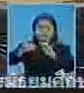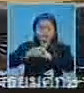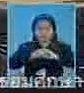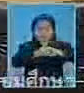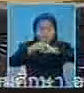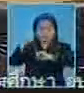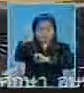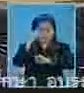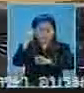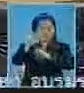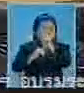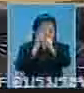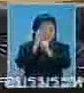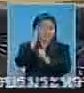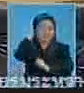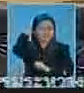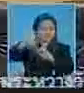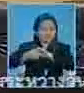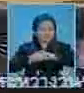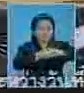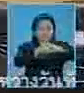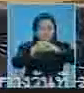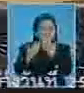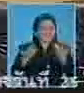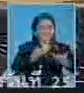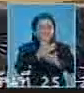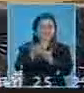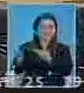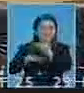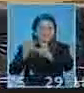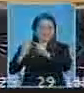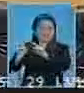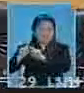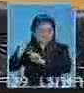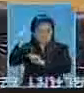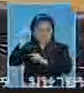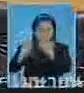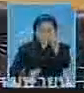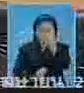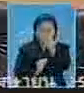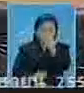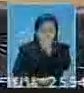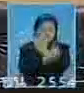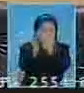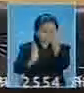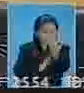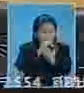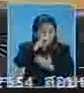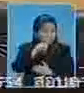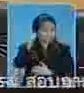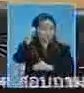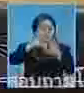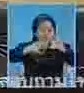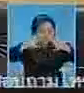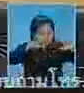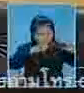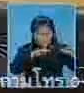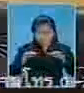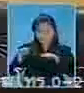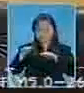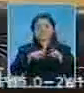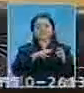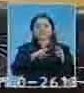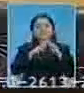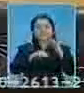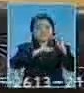ลาดเดียวภายใน4ปีข้างหน้าเพราะฉะนั้นบทบาทหน้าที่โอกาสของเรามีมากมายรัฐบาลนี้พร้อมครับที่จะนำพ